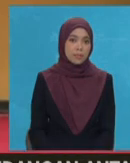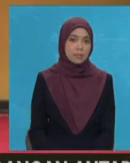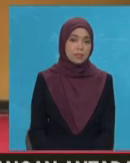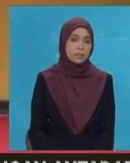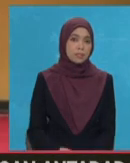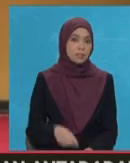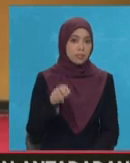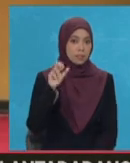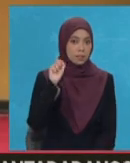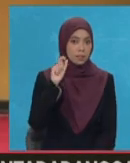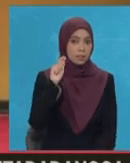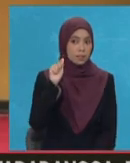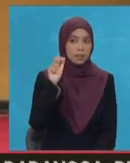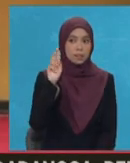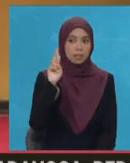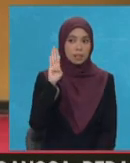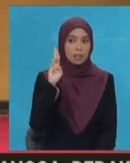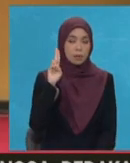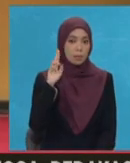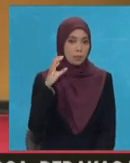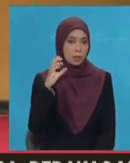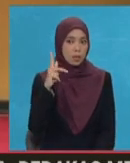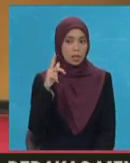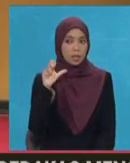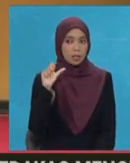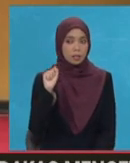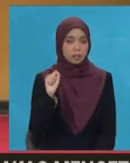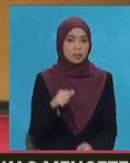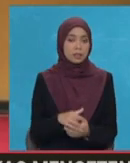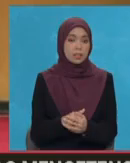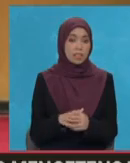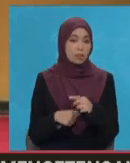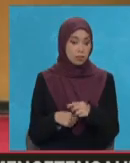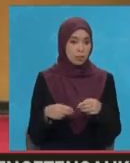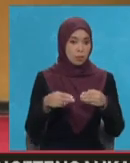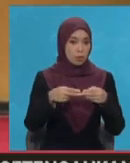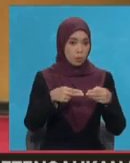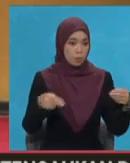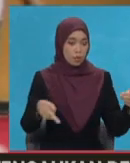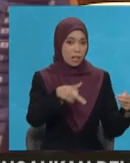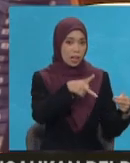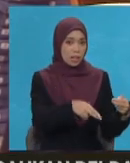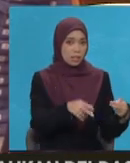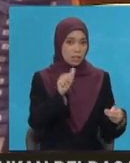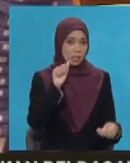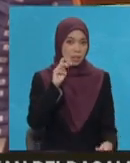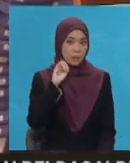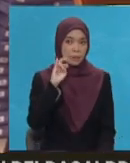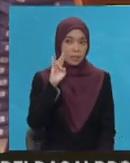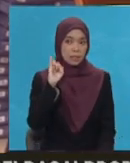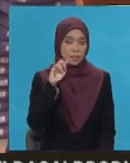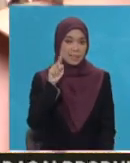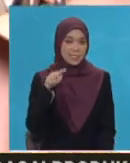manajemen dengan gajah sama stamina dan Kementerian Dalam Negeri Expo diresmikan oleh penyiraan Muhammad Rizal dan